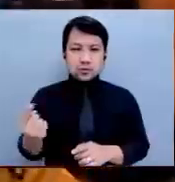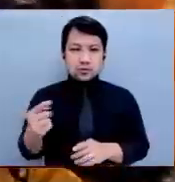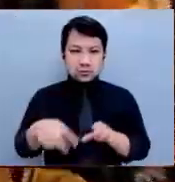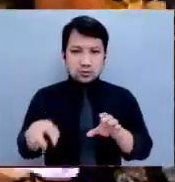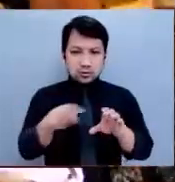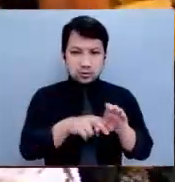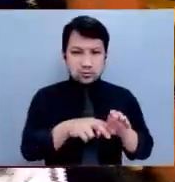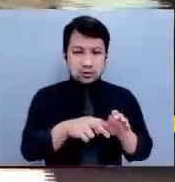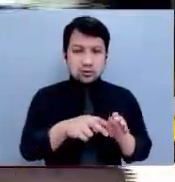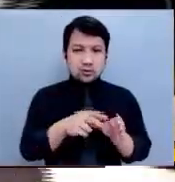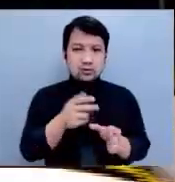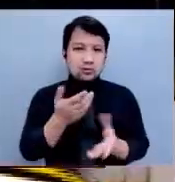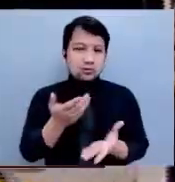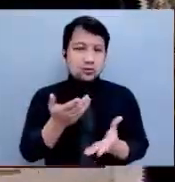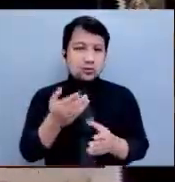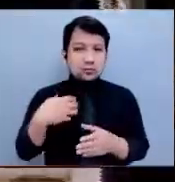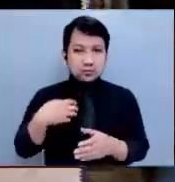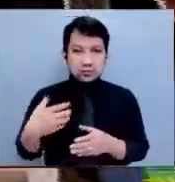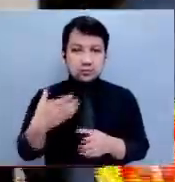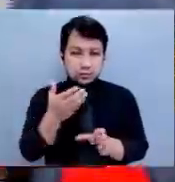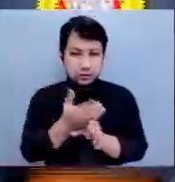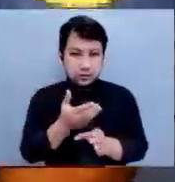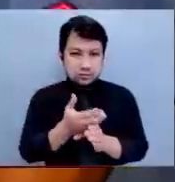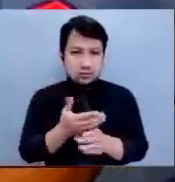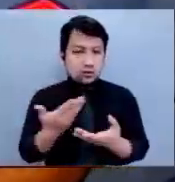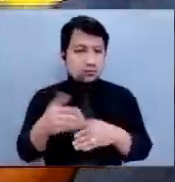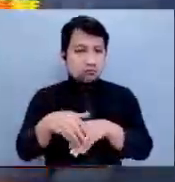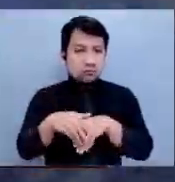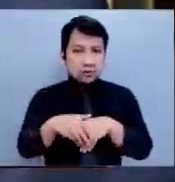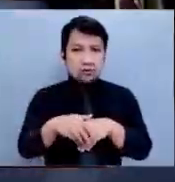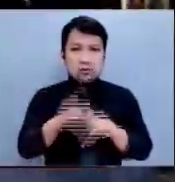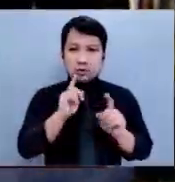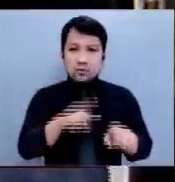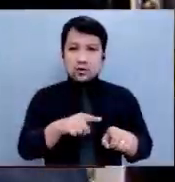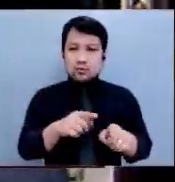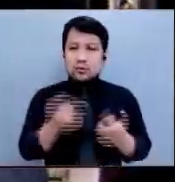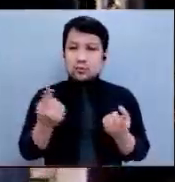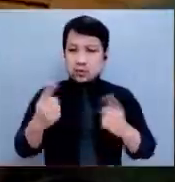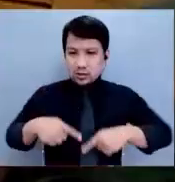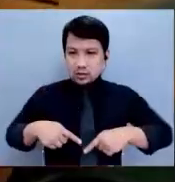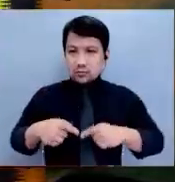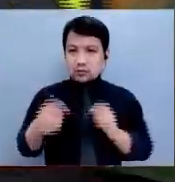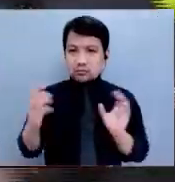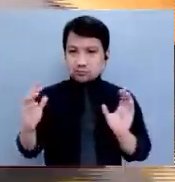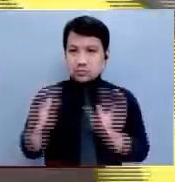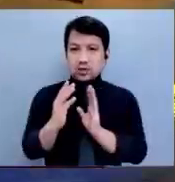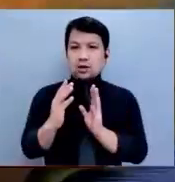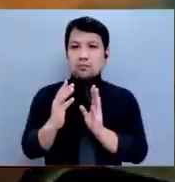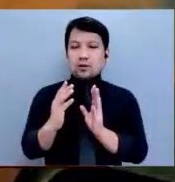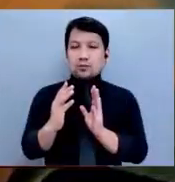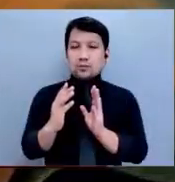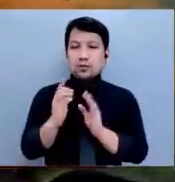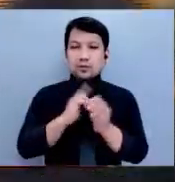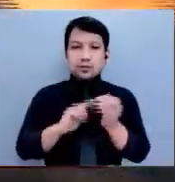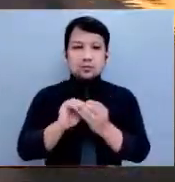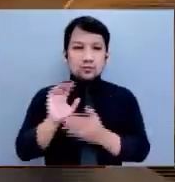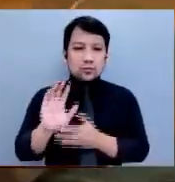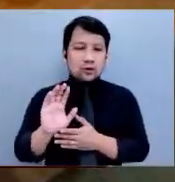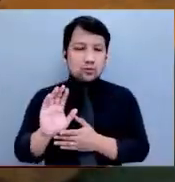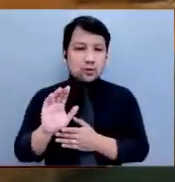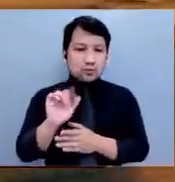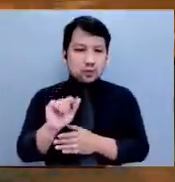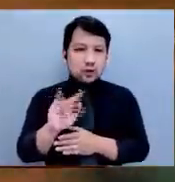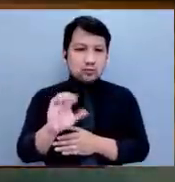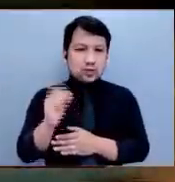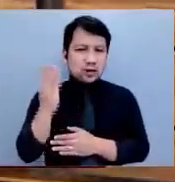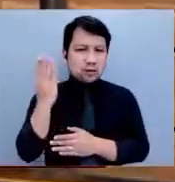mobile. Hindi pa nagpapa-unlock ng interview si De Sono mula nang mangyari ang inkwentro. Pero ayon sa Abra Provincial Police, mga